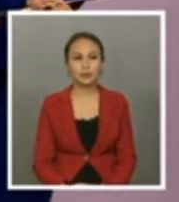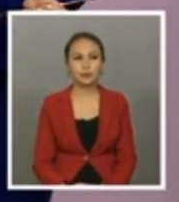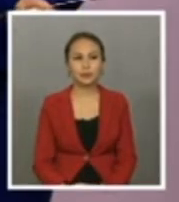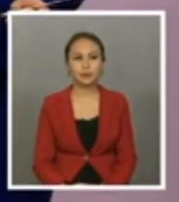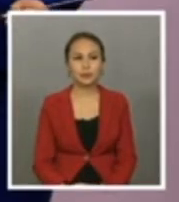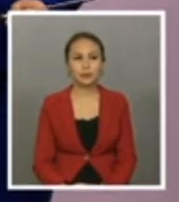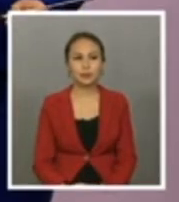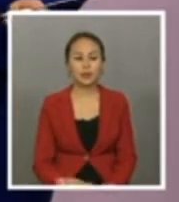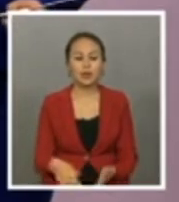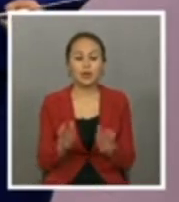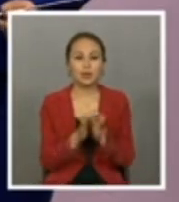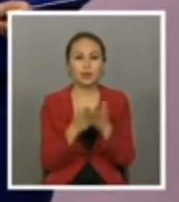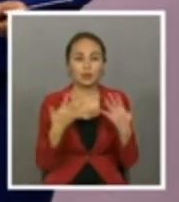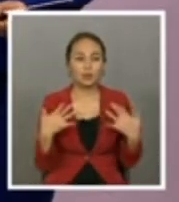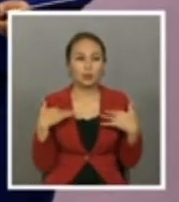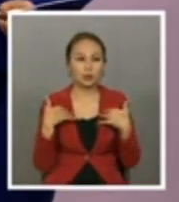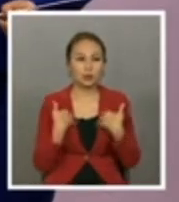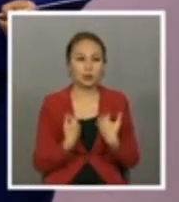Кітаптар мұңы.